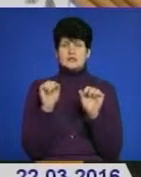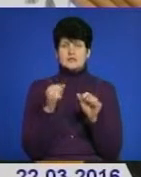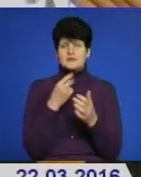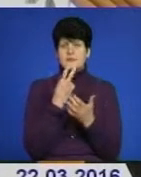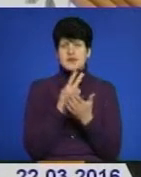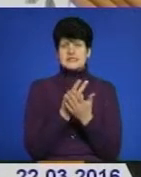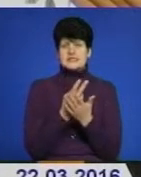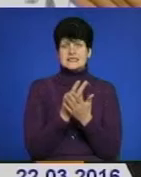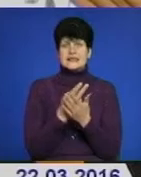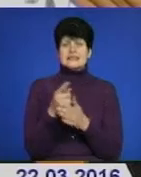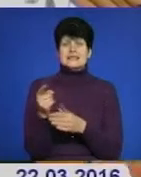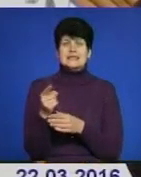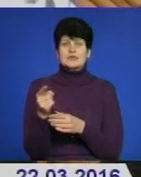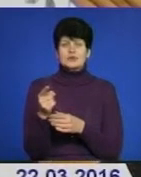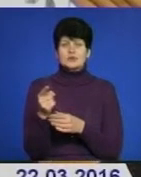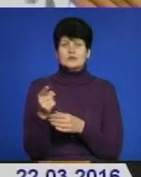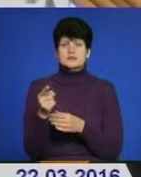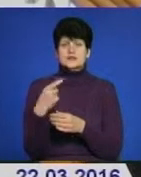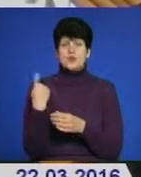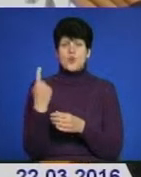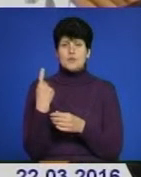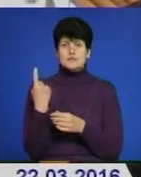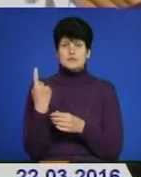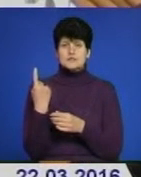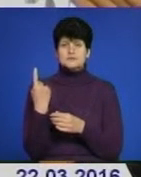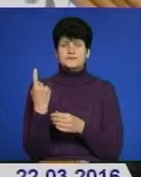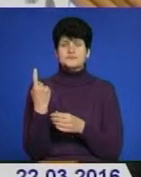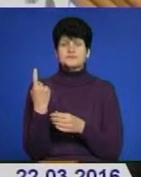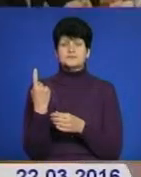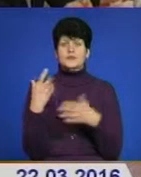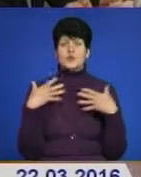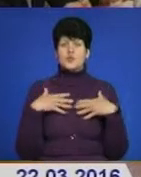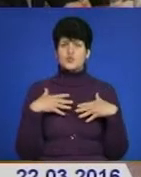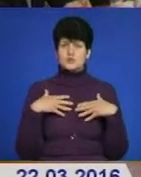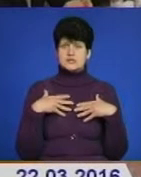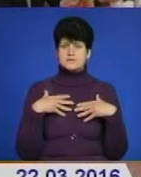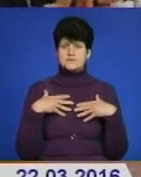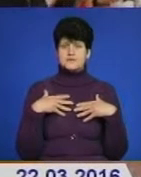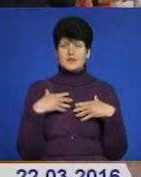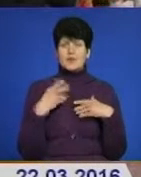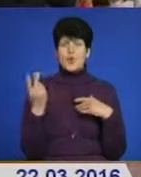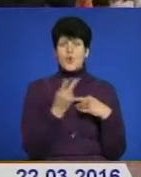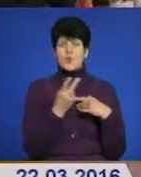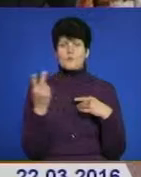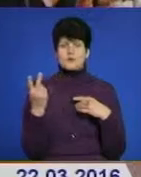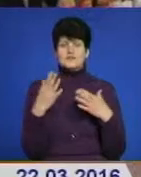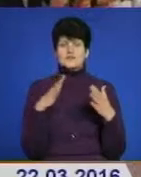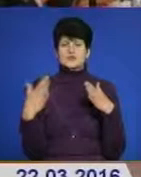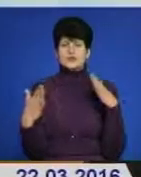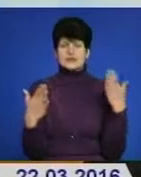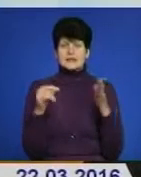презентації в Тернопільській області Грузії. Обидві сторони для поглиблення